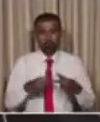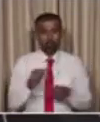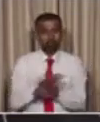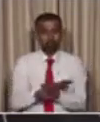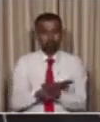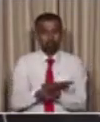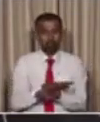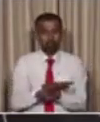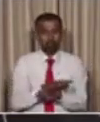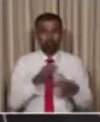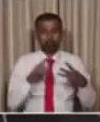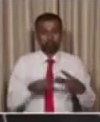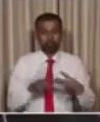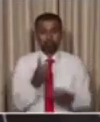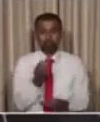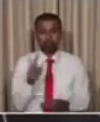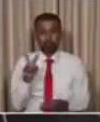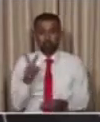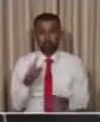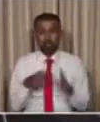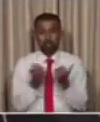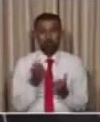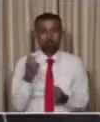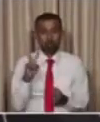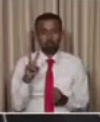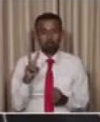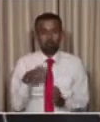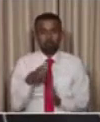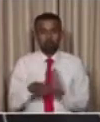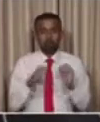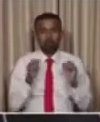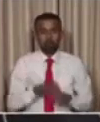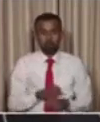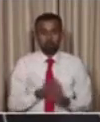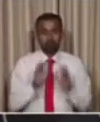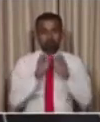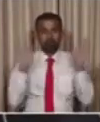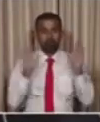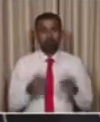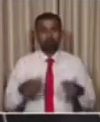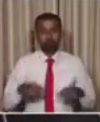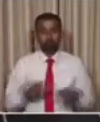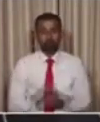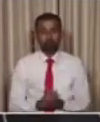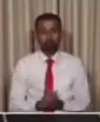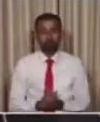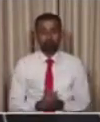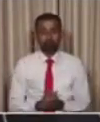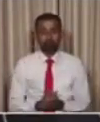වසංගතයෙන්, ඊළඟට 2012 අප්‍රේල් 12 වෙනිදා රටේ බංකොලොත් භාවය ප්‍රකාශයට පත්කිරීම. මේ